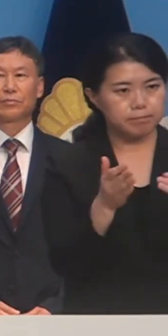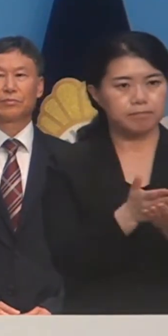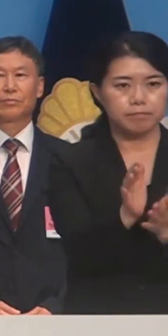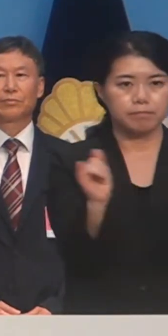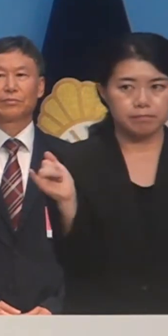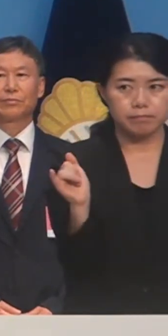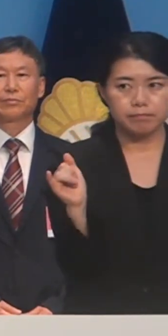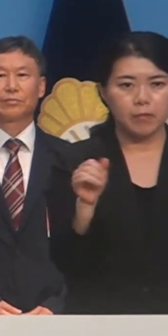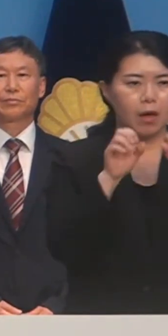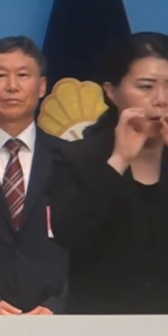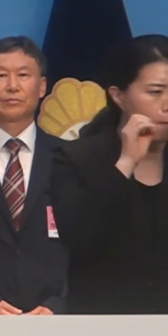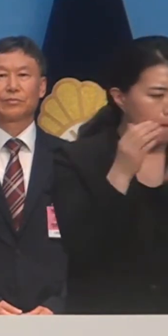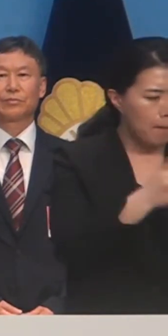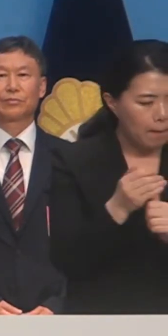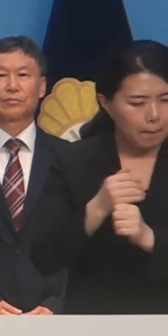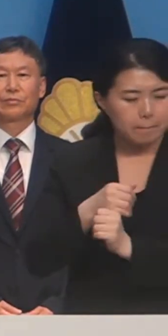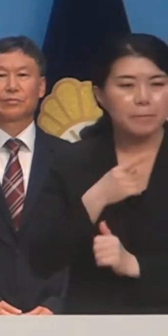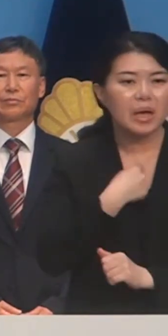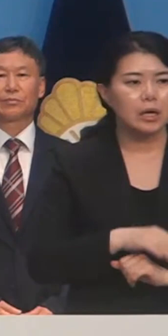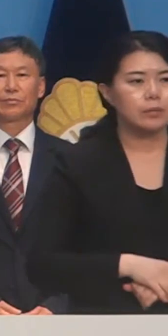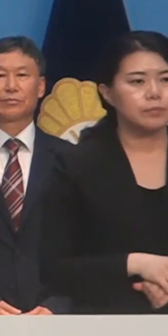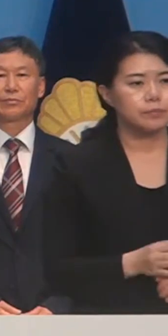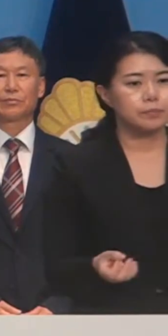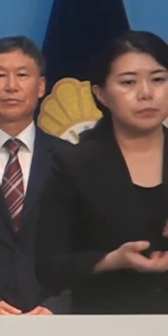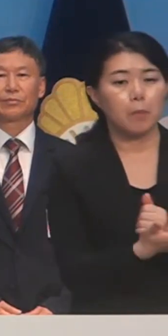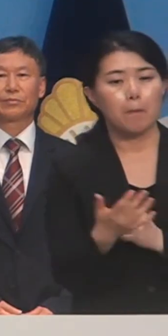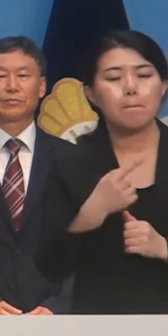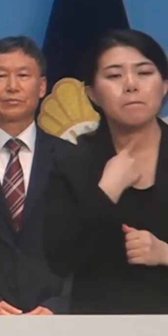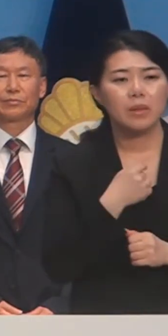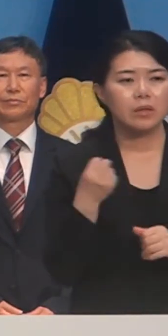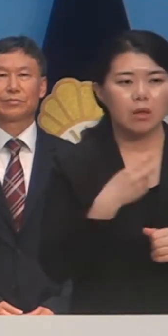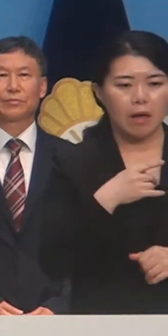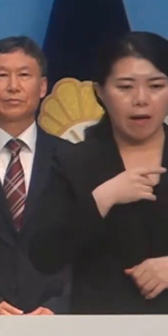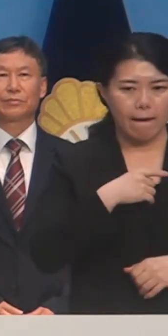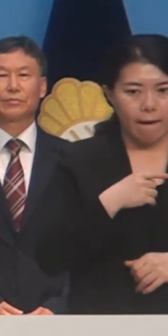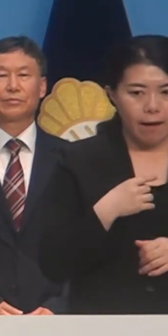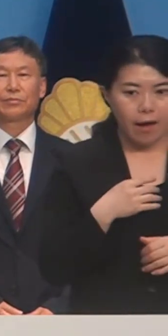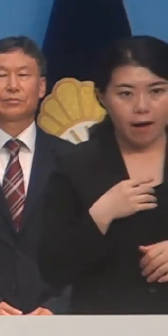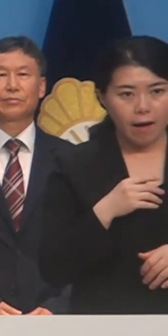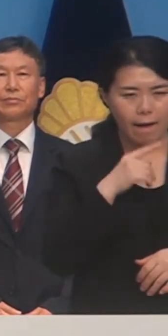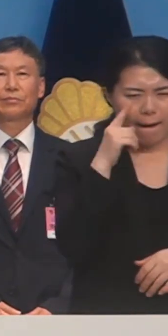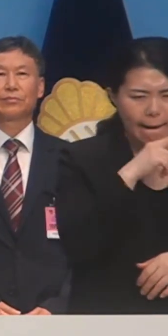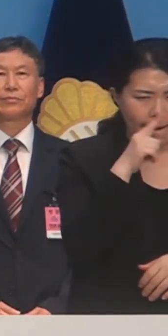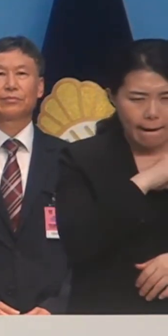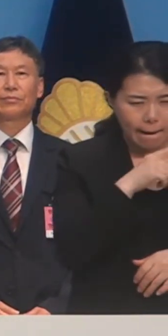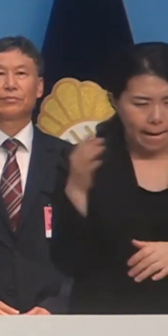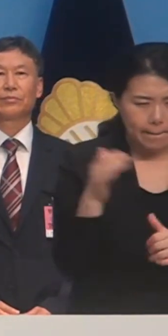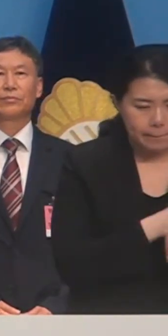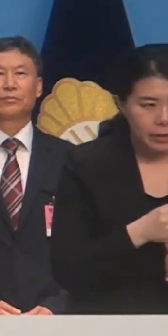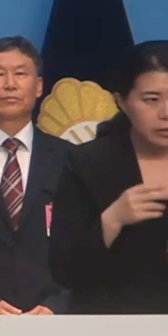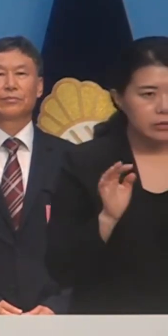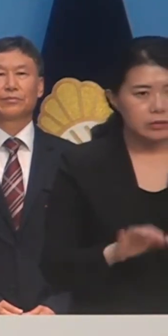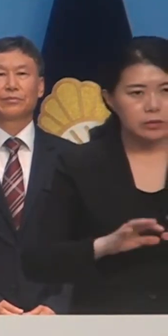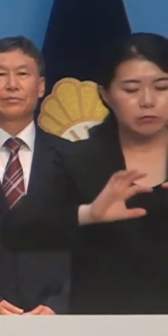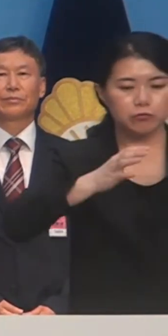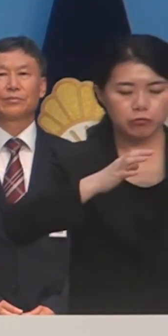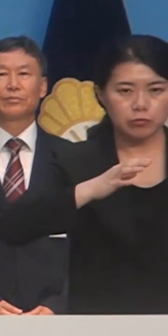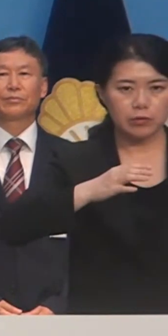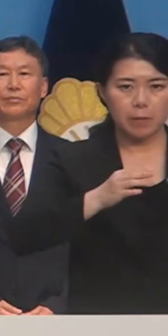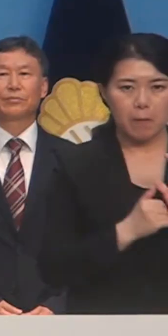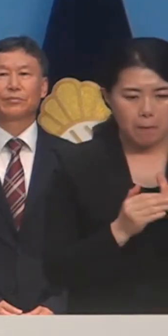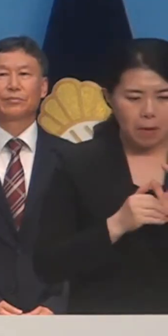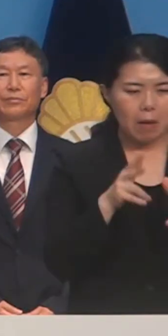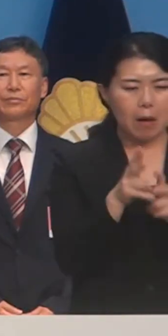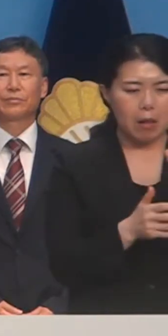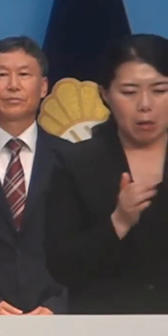전문가 등을 포섭해 왔고 치명적인 약점을 잡아 이들이 대한민국의 국가 기밀,